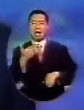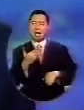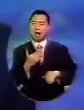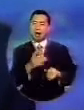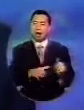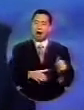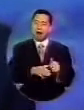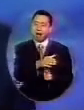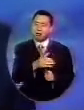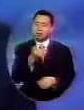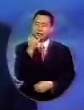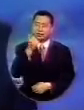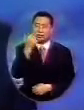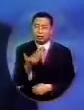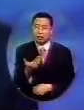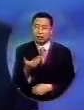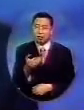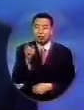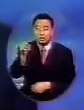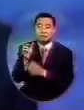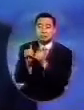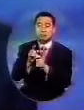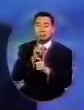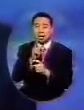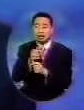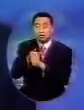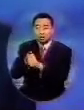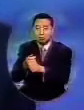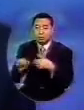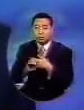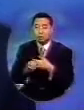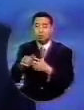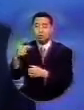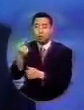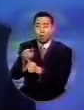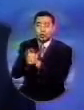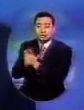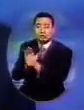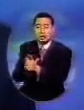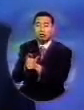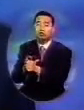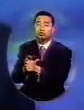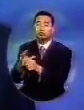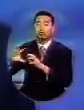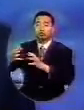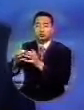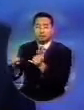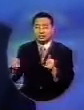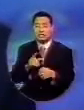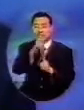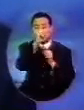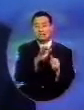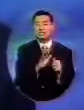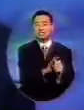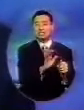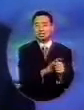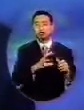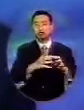그분의 말대로라면 노무현 후보를 지지하는 국민들과 이회창 후보를 지지하는 국민들의